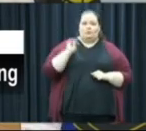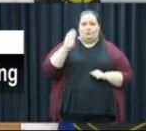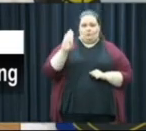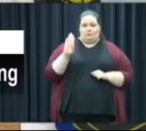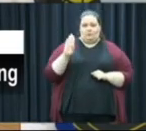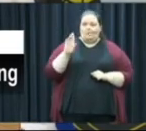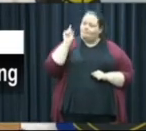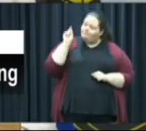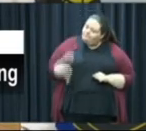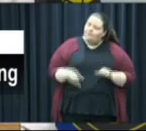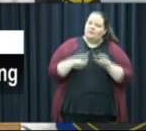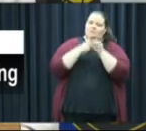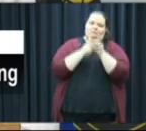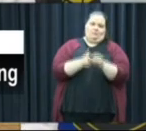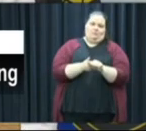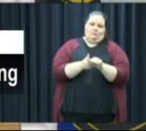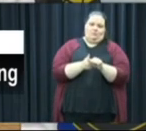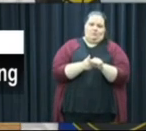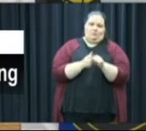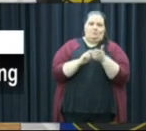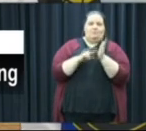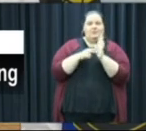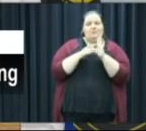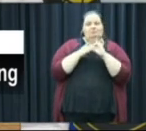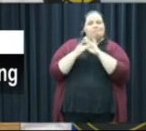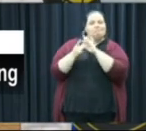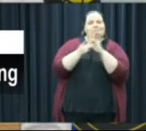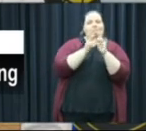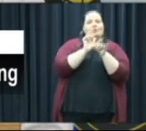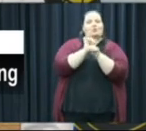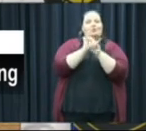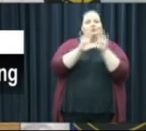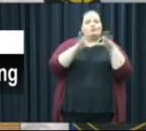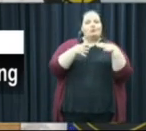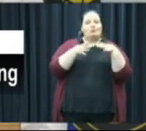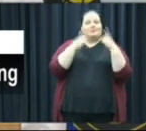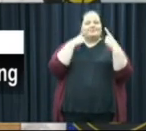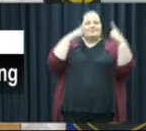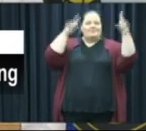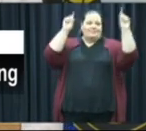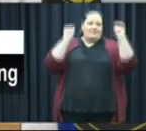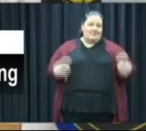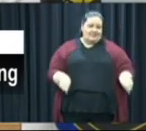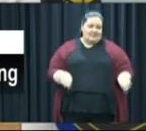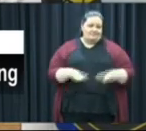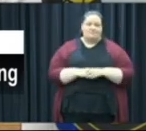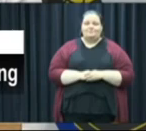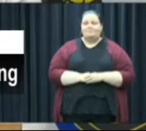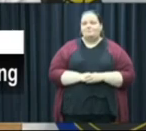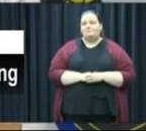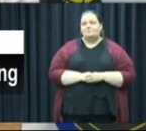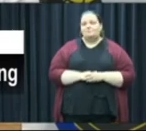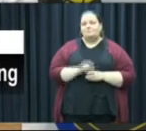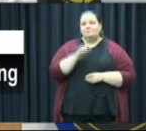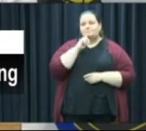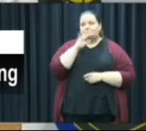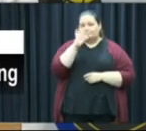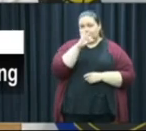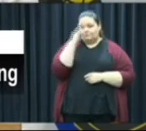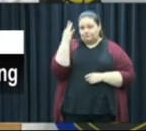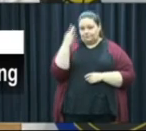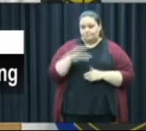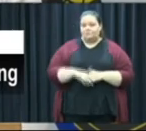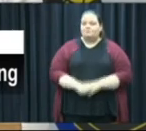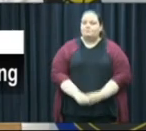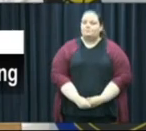to continue to do that for us to succeed collectively. Je comprends qu'il peut être tentant de vouloir prendre ces risques.